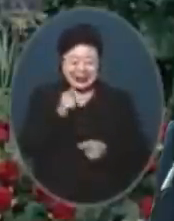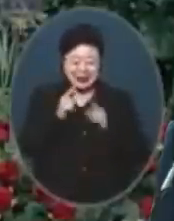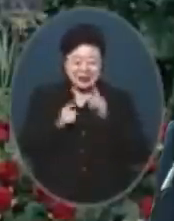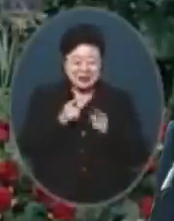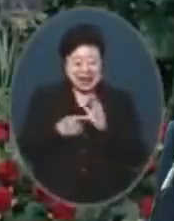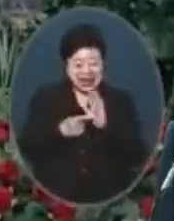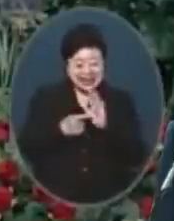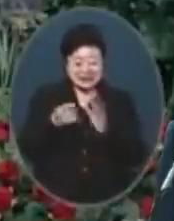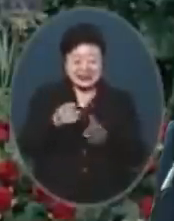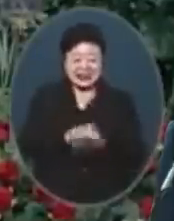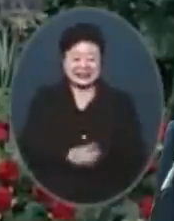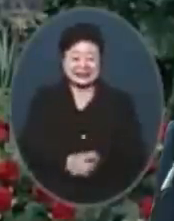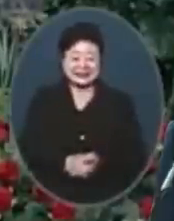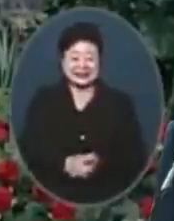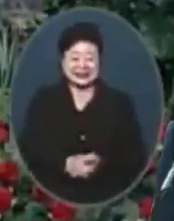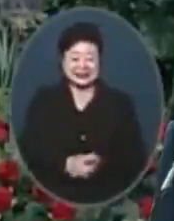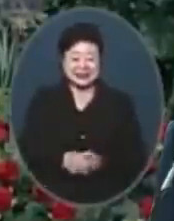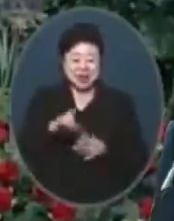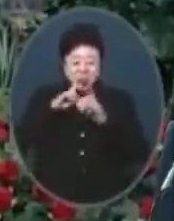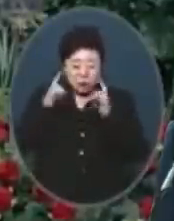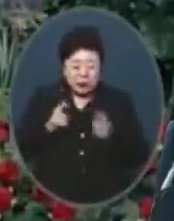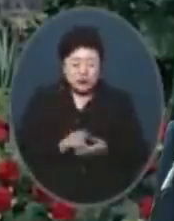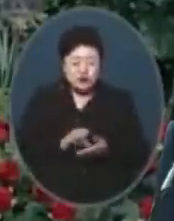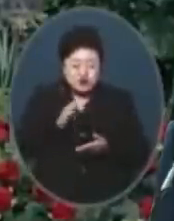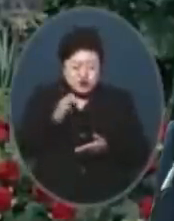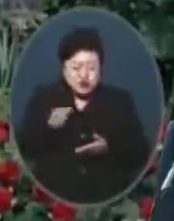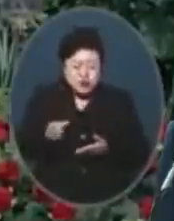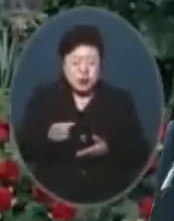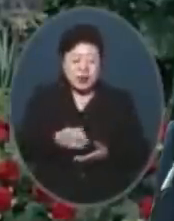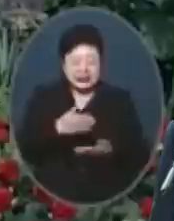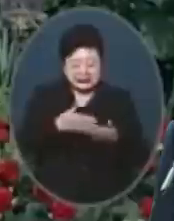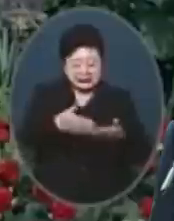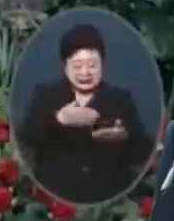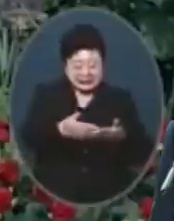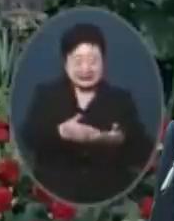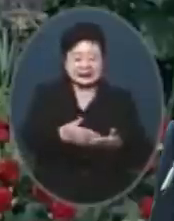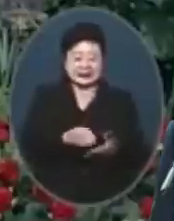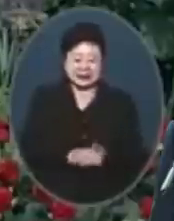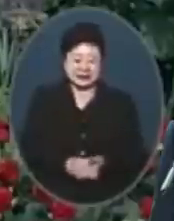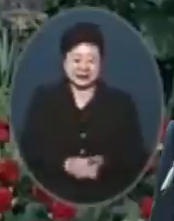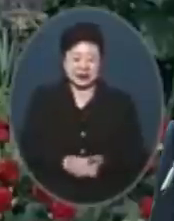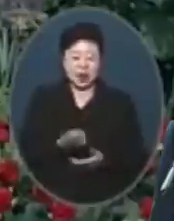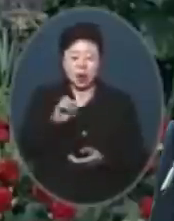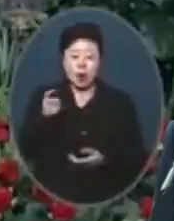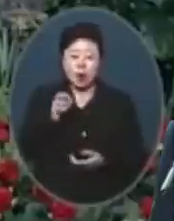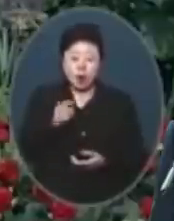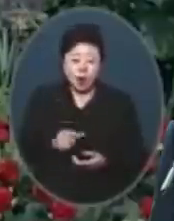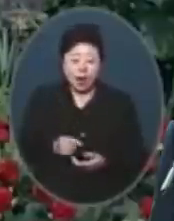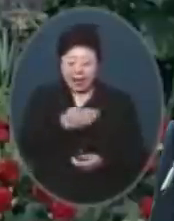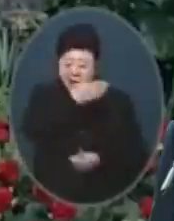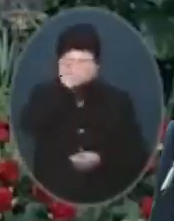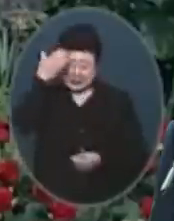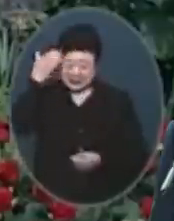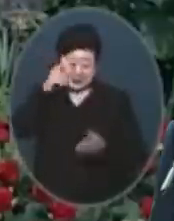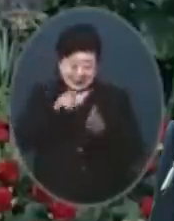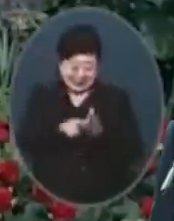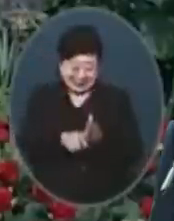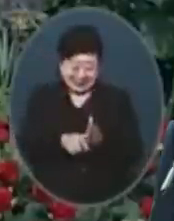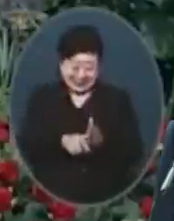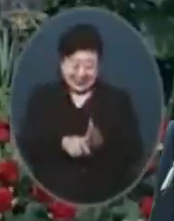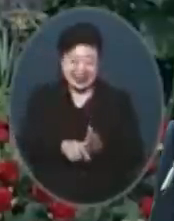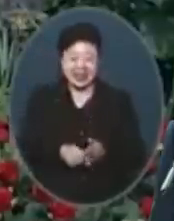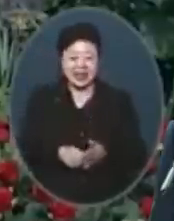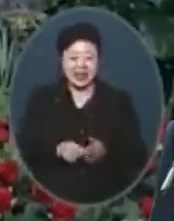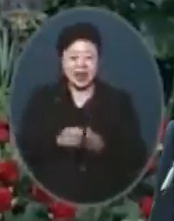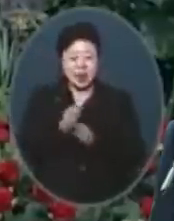표현을 해 주었습니다. 프랑스의 유명한 그림 그리는 화가인 고흐가 젊었을 때